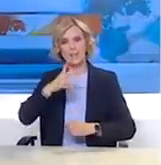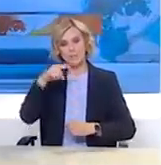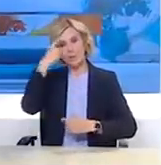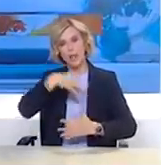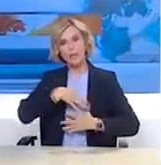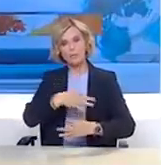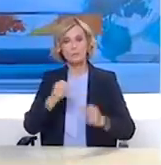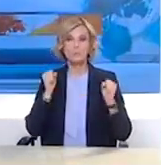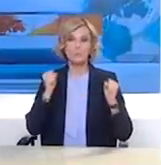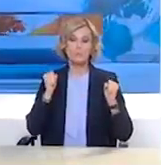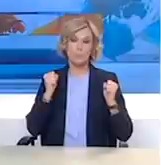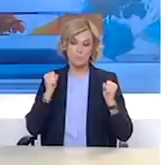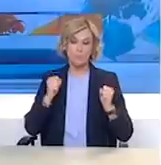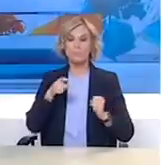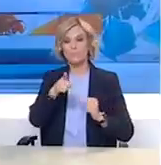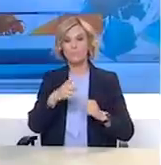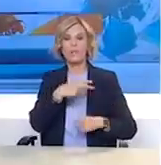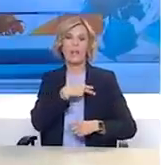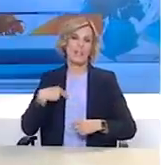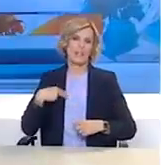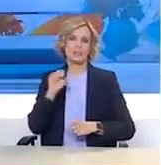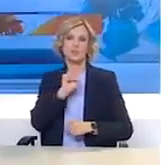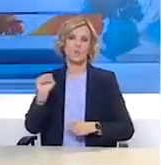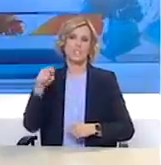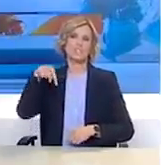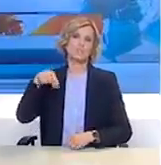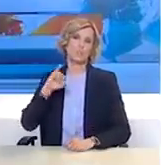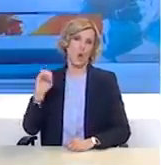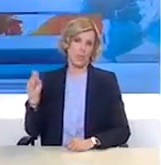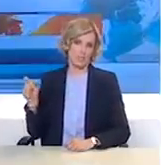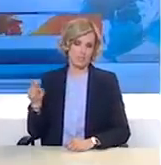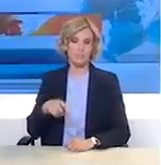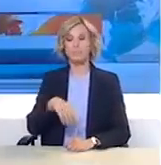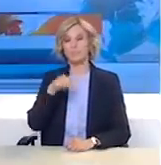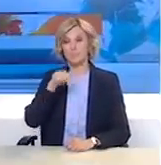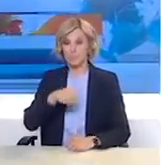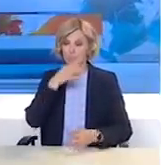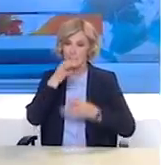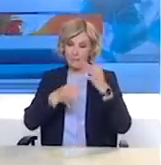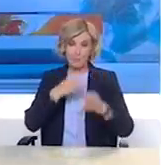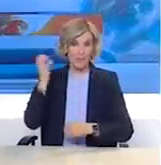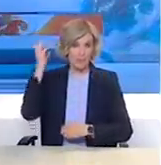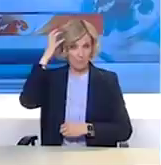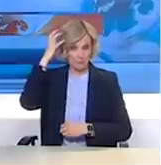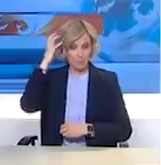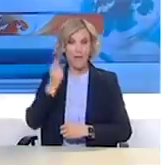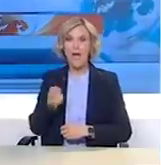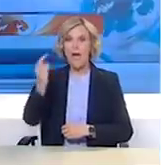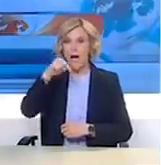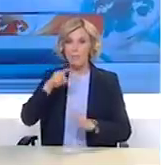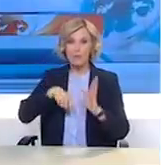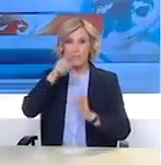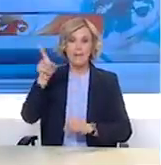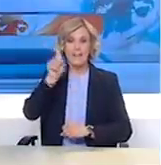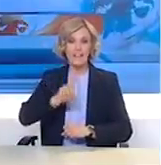τον εκπρόσωπο του Υπουργείου για τον νέο κορονοϊό, καθηγητή Σωτήρη Τσιόδρα. Πριν δώσουμε το λόγο στον κύριο Τσιόδρα, να σας υπενθυμίσουμε ότι αύριο Κυριακή